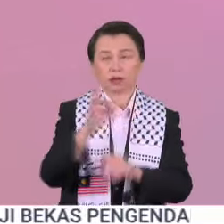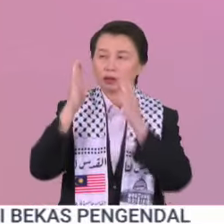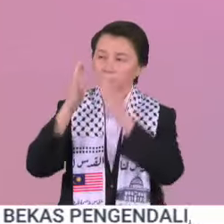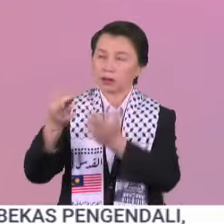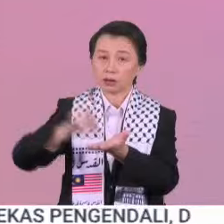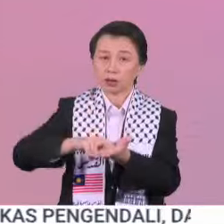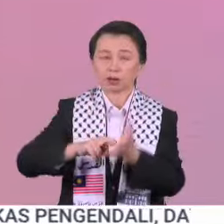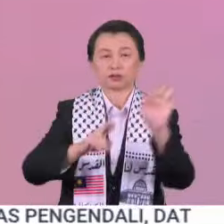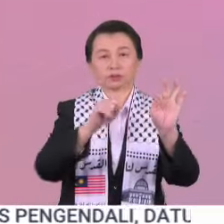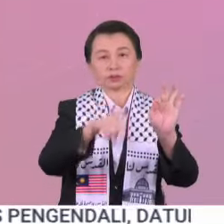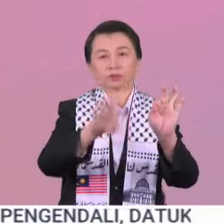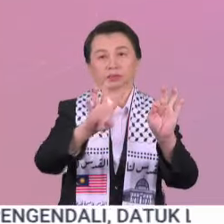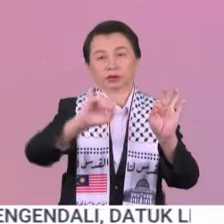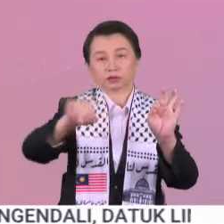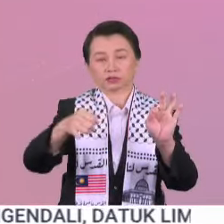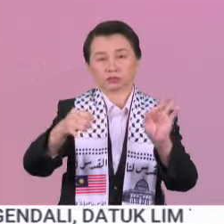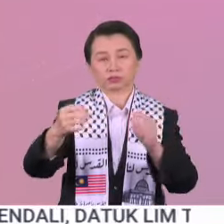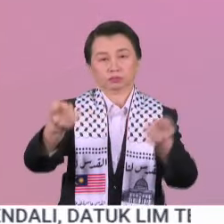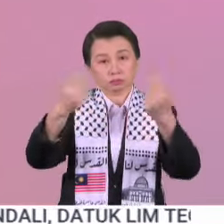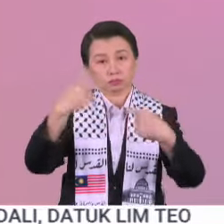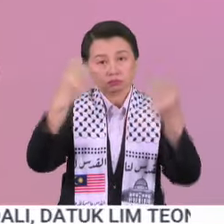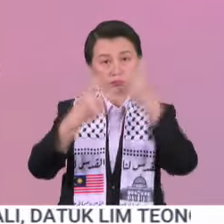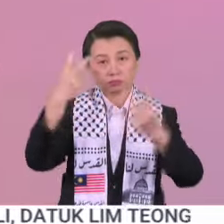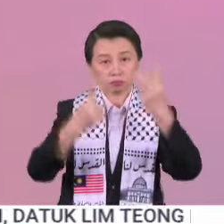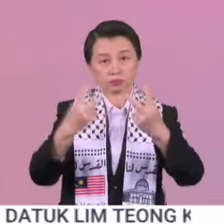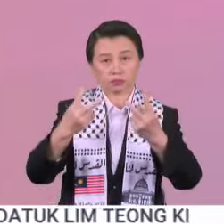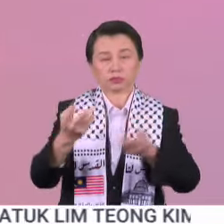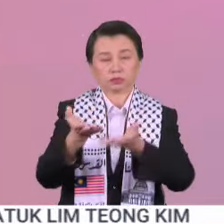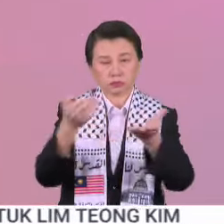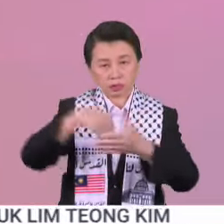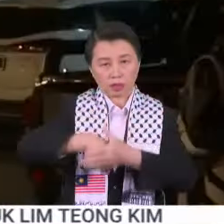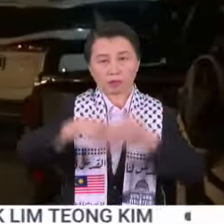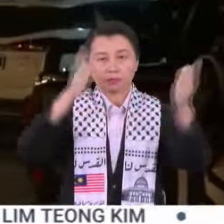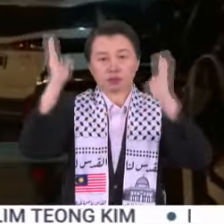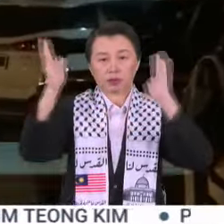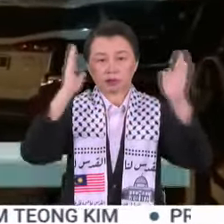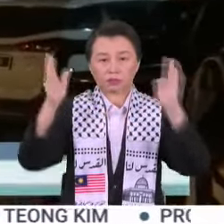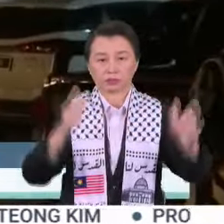merekodkan 9.4 juta kehadiran pelancong domestik.